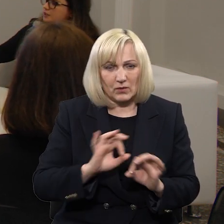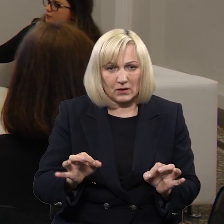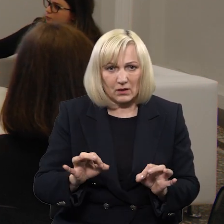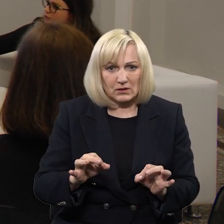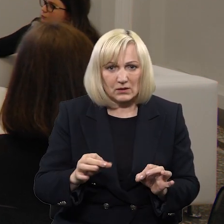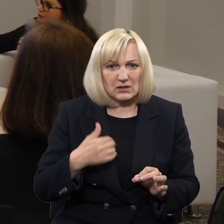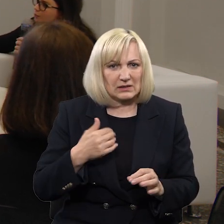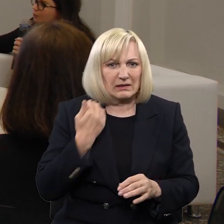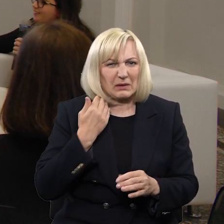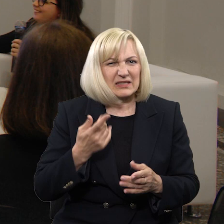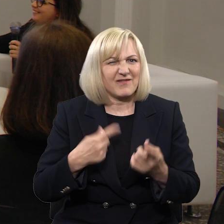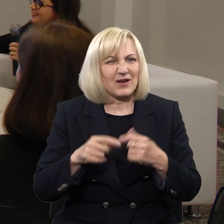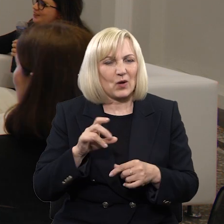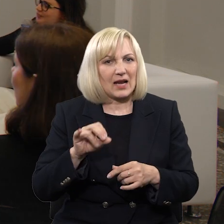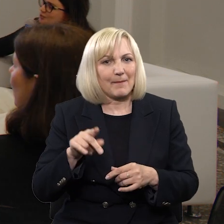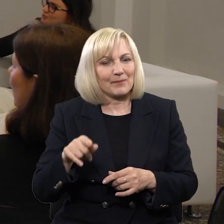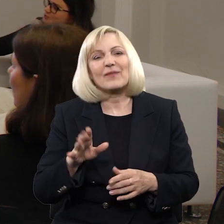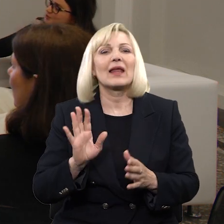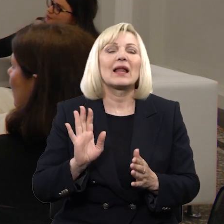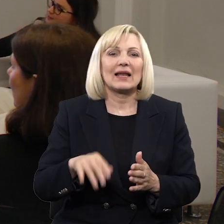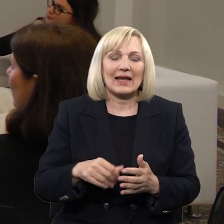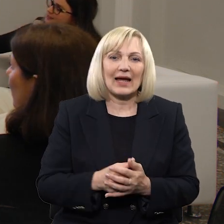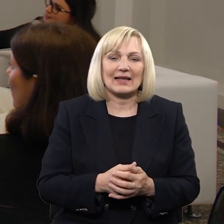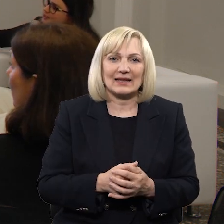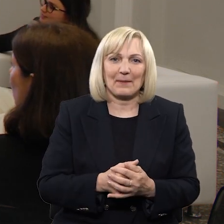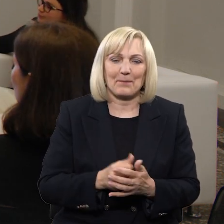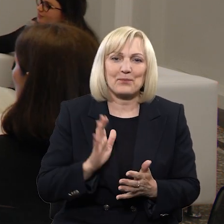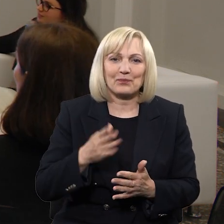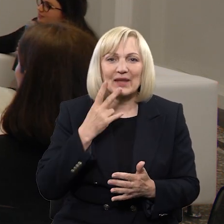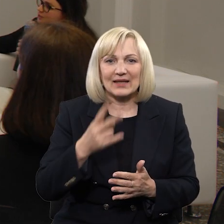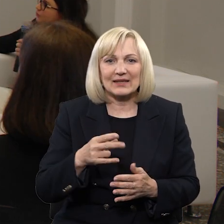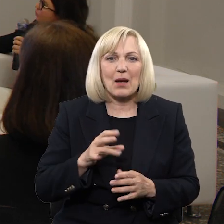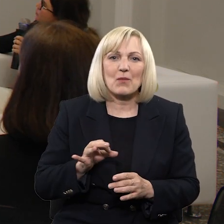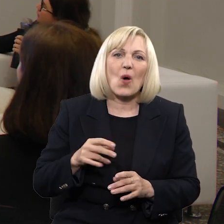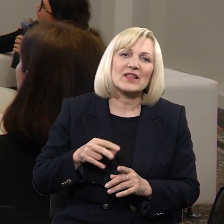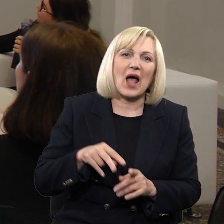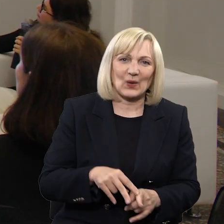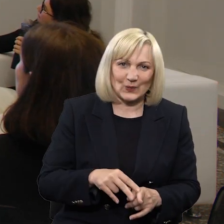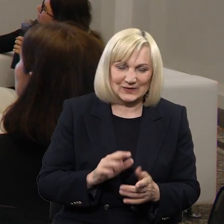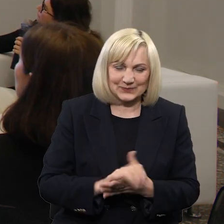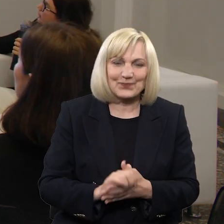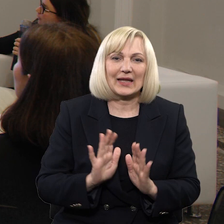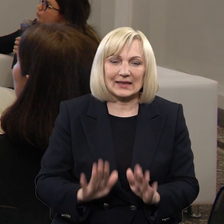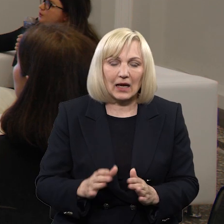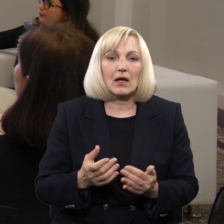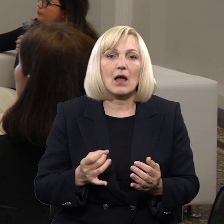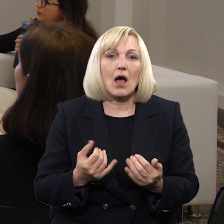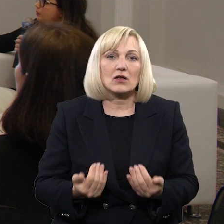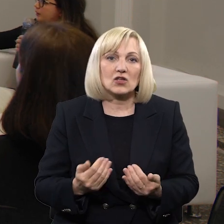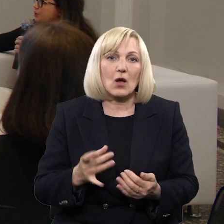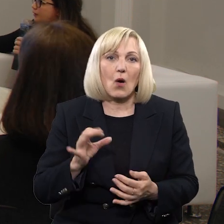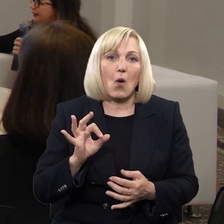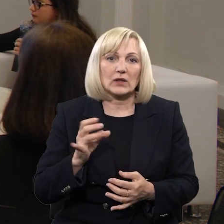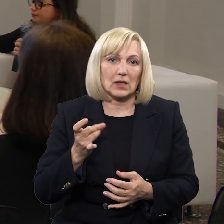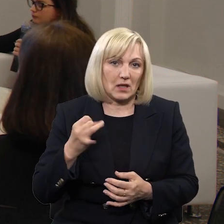зря видимо вернулась клипом но будем опять смотреть про кардио нагрузки Так ну и теперь